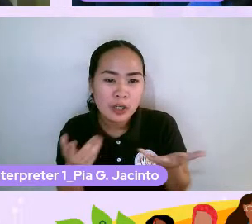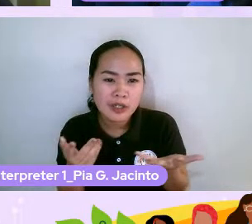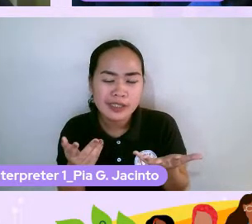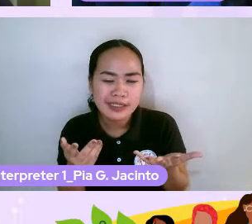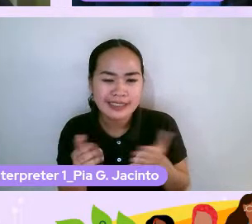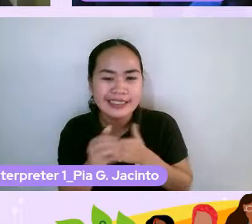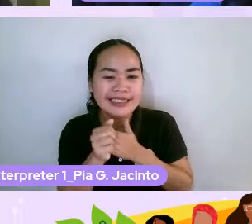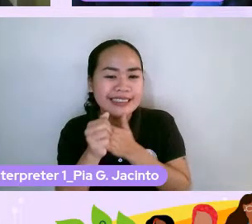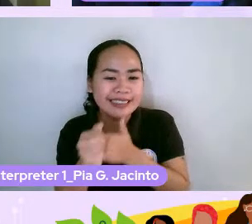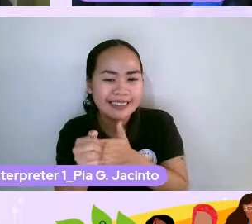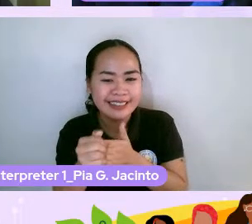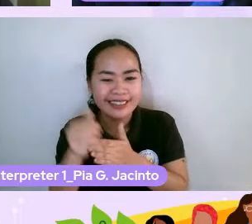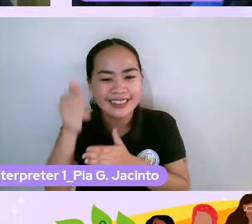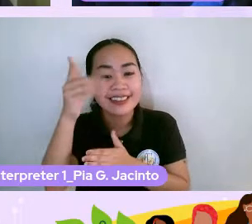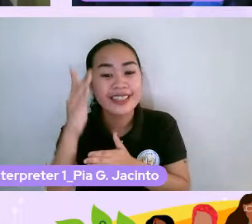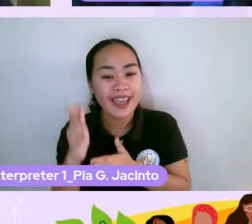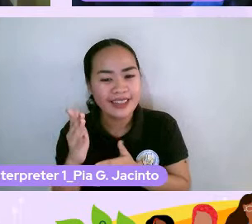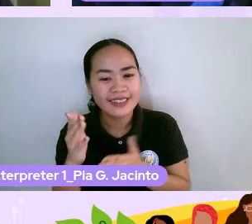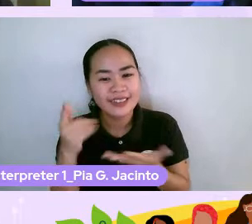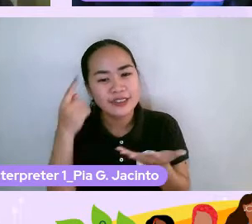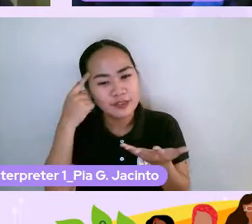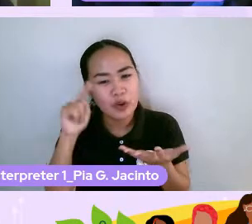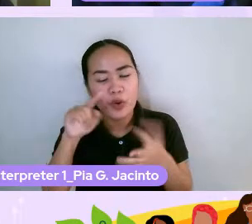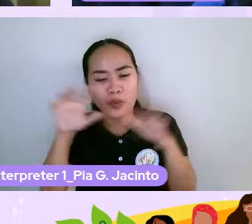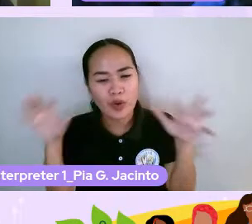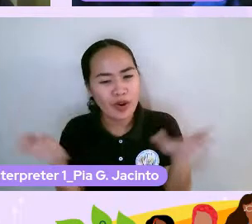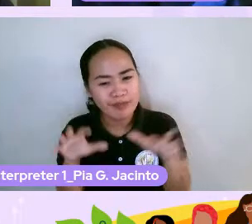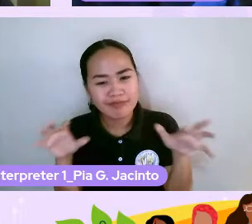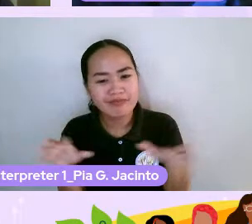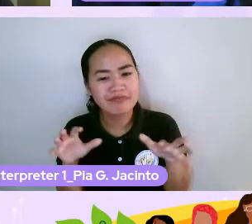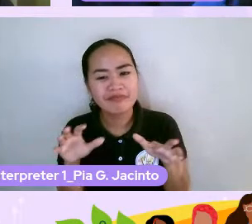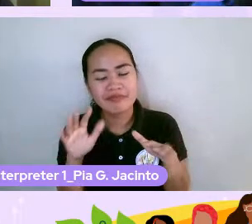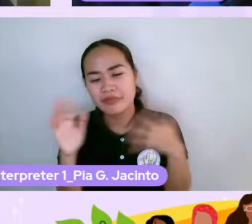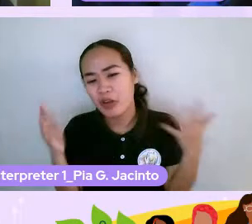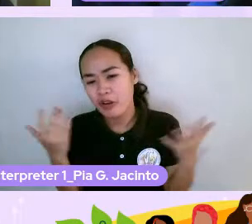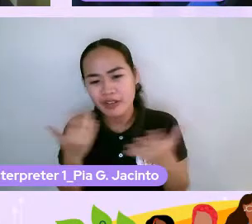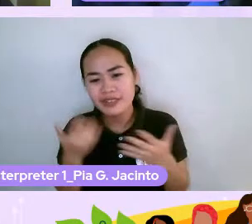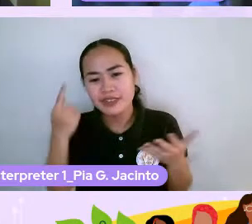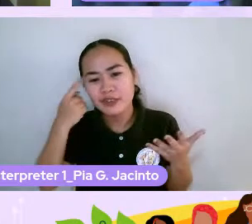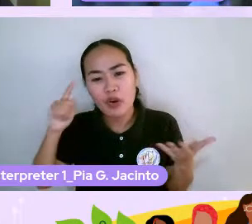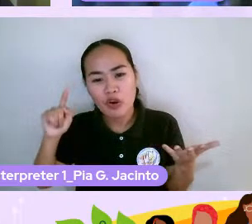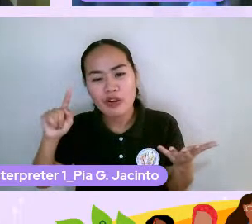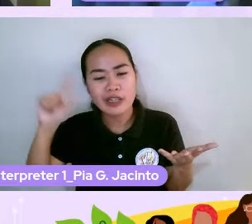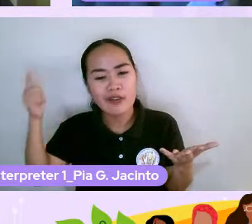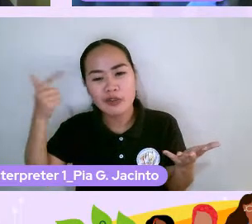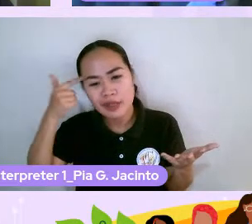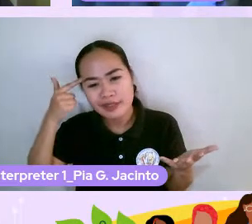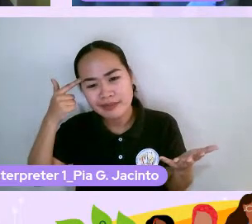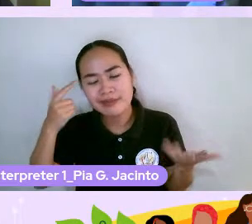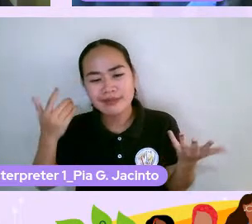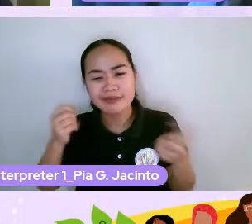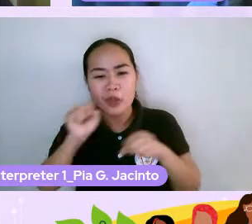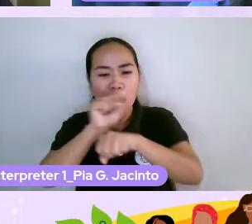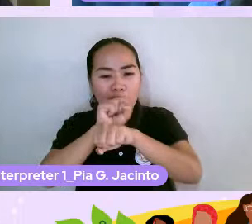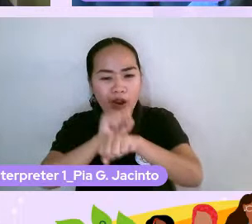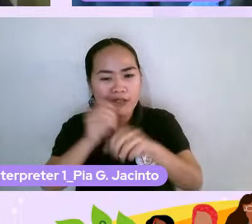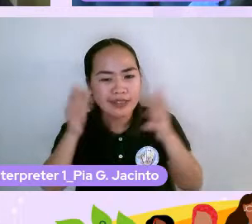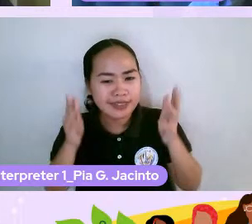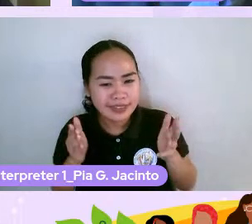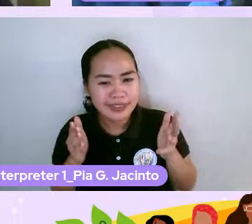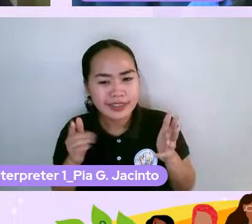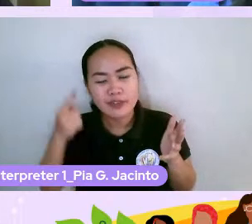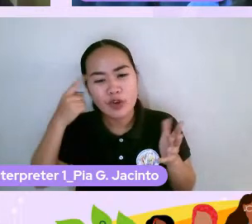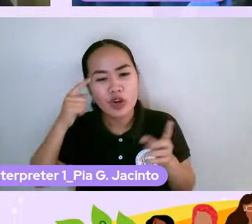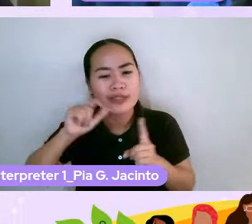gagabayan tayo ng Panginoon sa ating mga gawain bilang mga government workers and magkaroon po ng impact